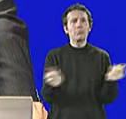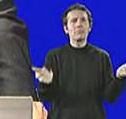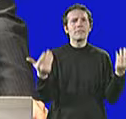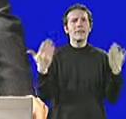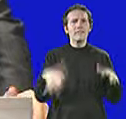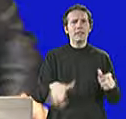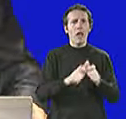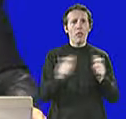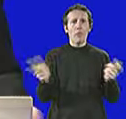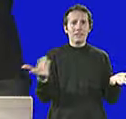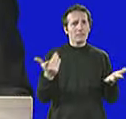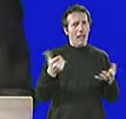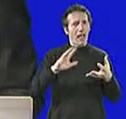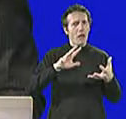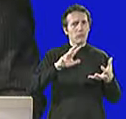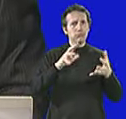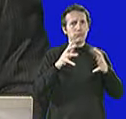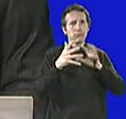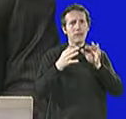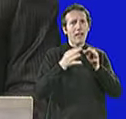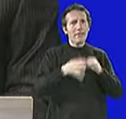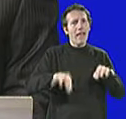la Terre ne s'arrêtera pas de tourner.